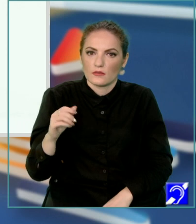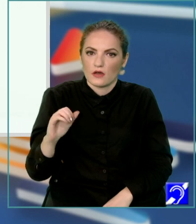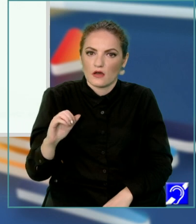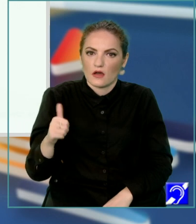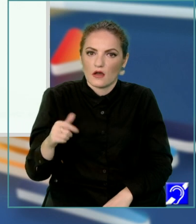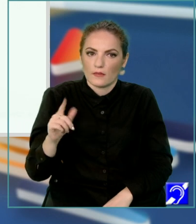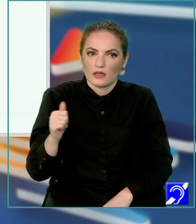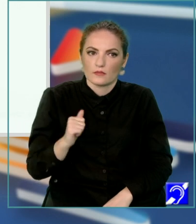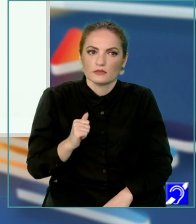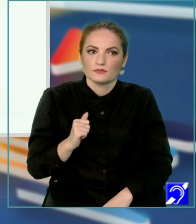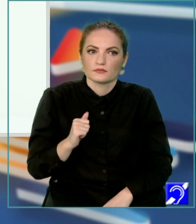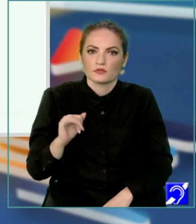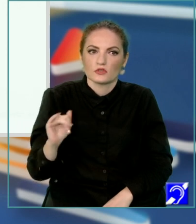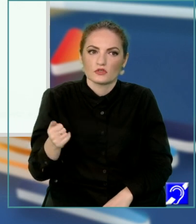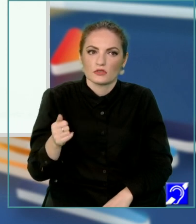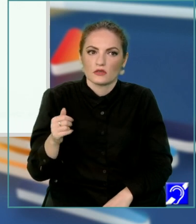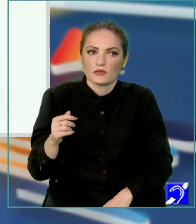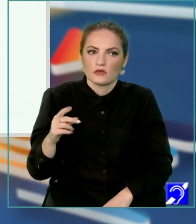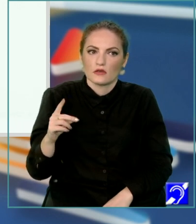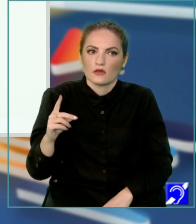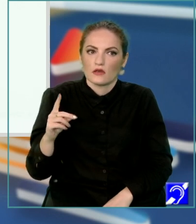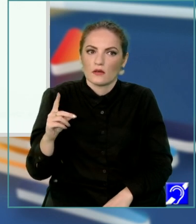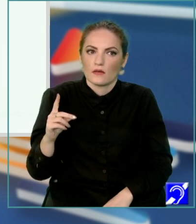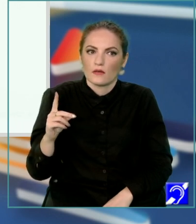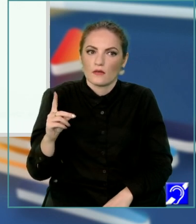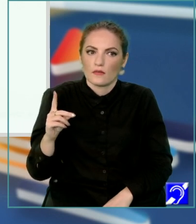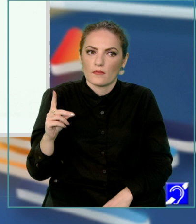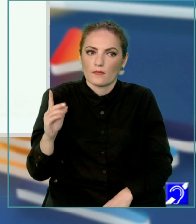prim b prim b d